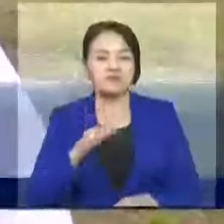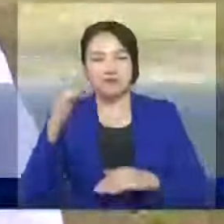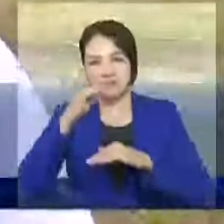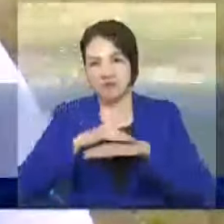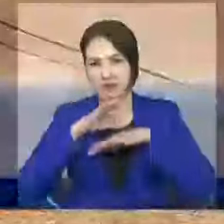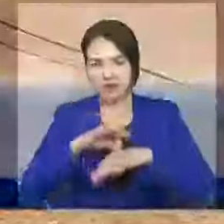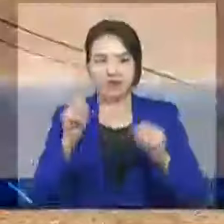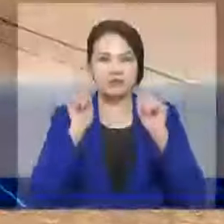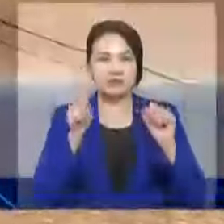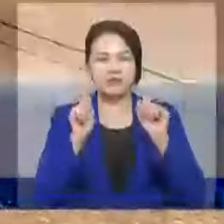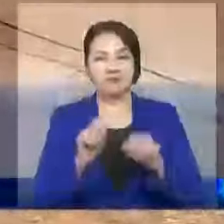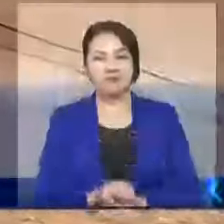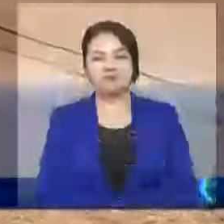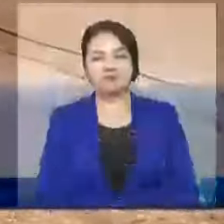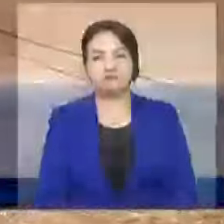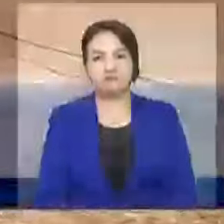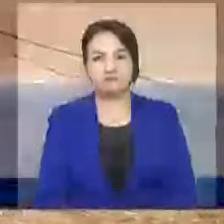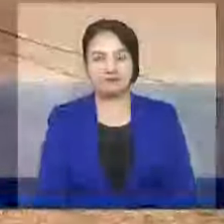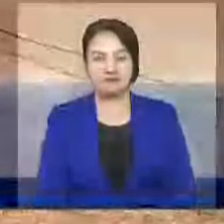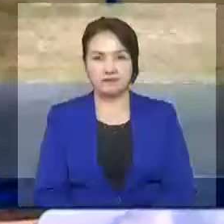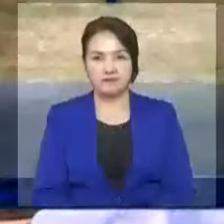вечерам проводятся дискотеки.